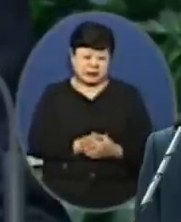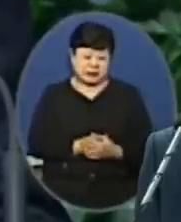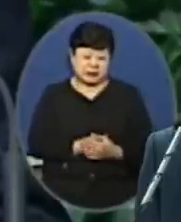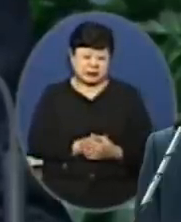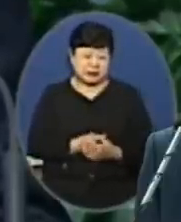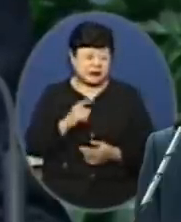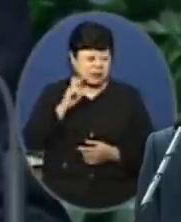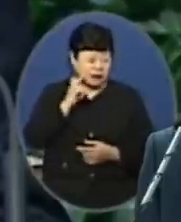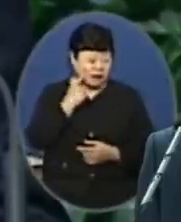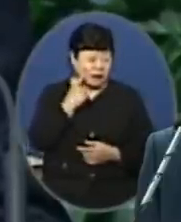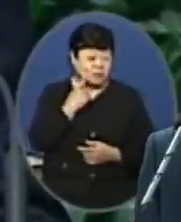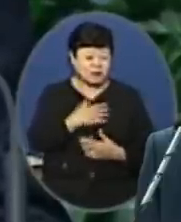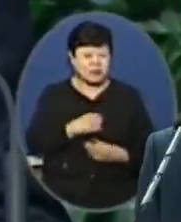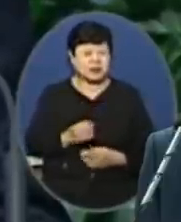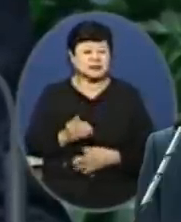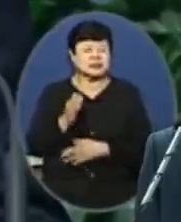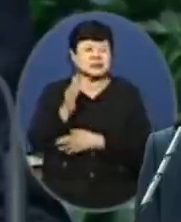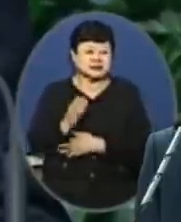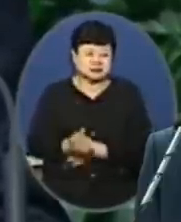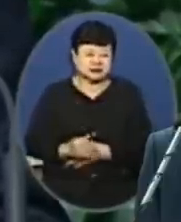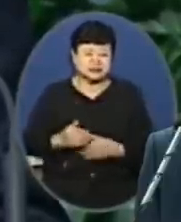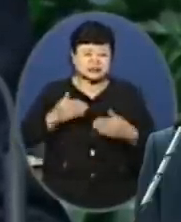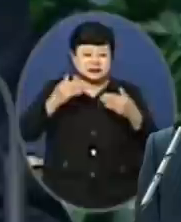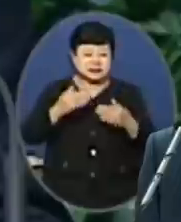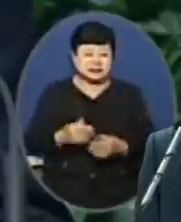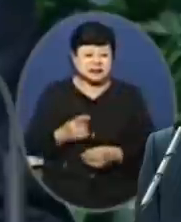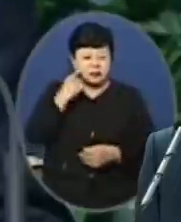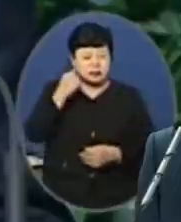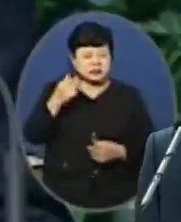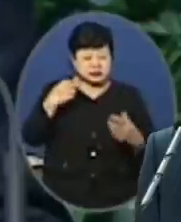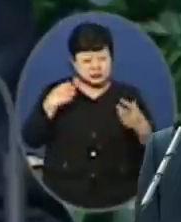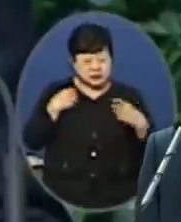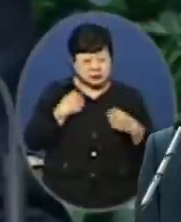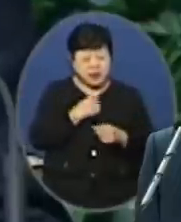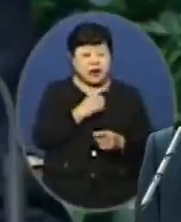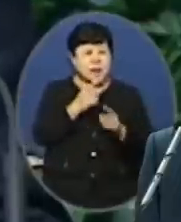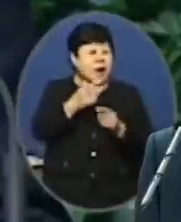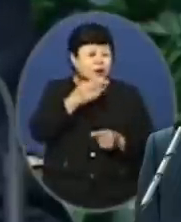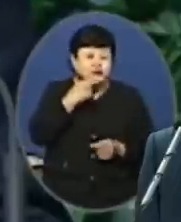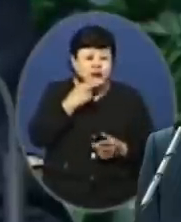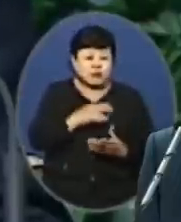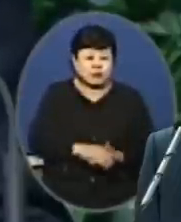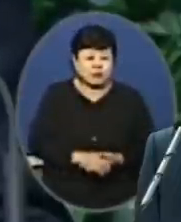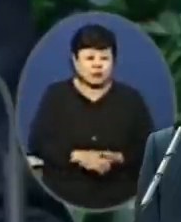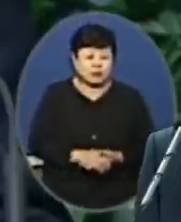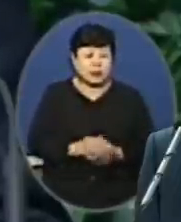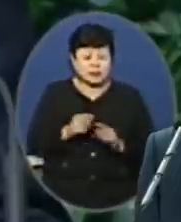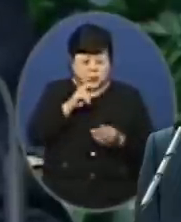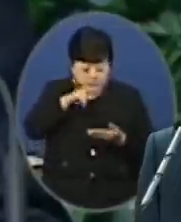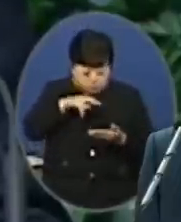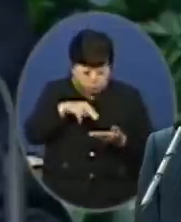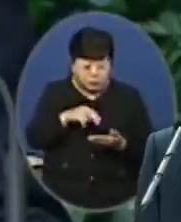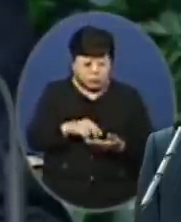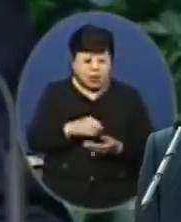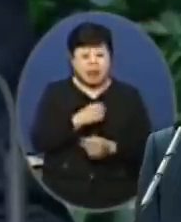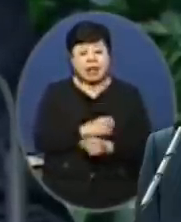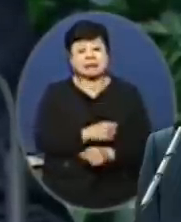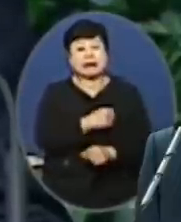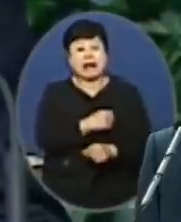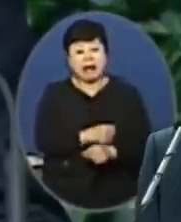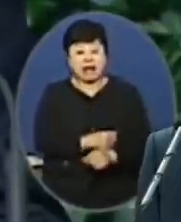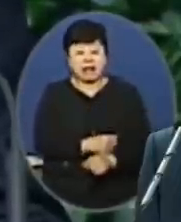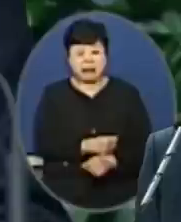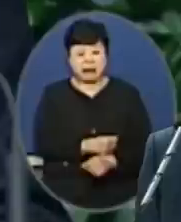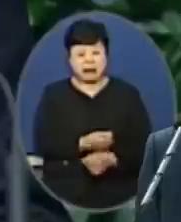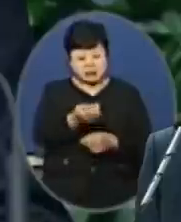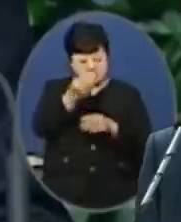자라고 뒤를 이어 목회자가 되어서 강단에서는 할 말이 없습니다. 성경에 그렇게 했더라.